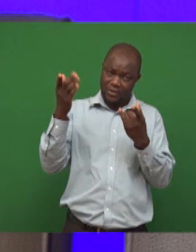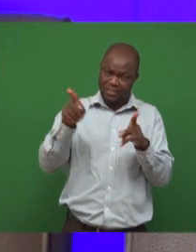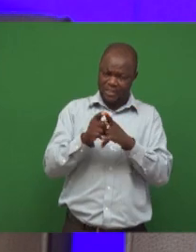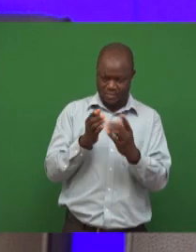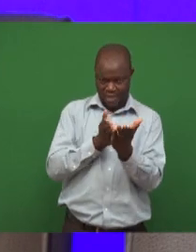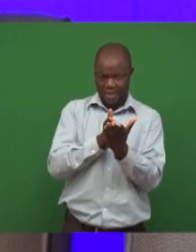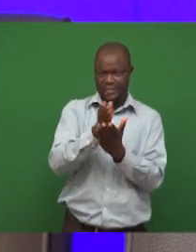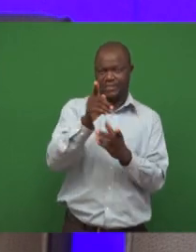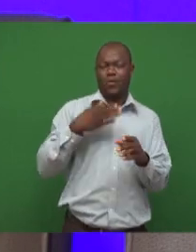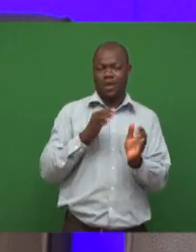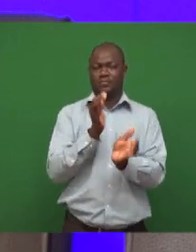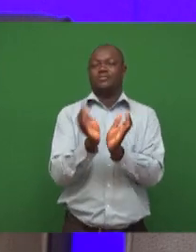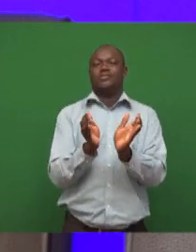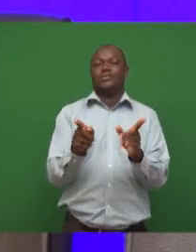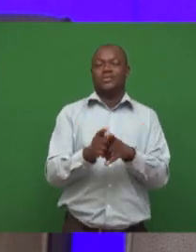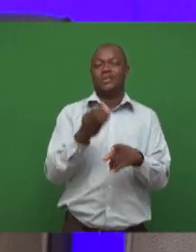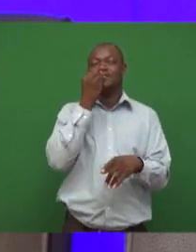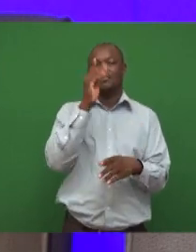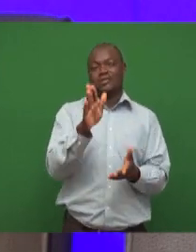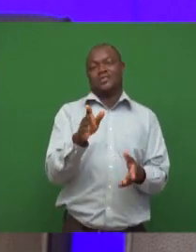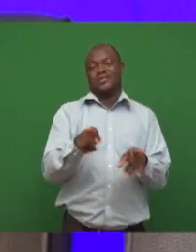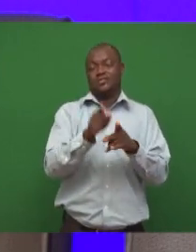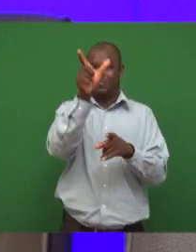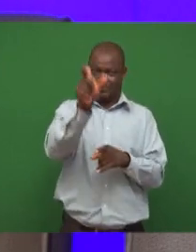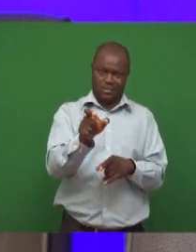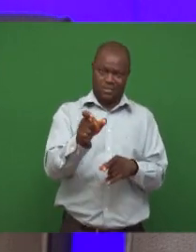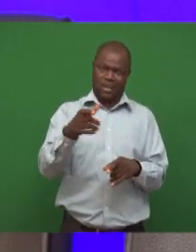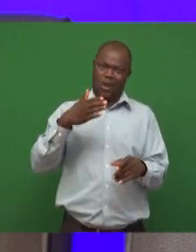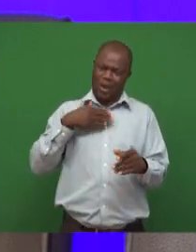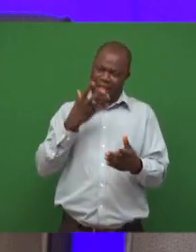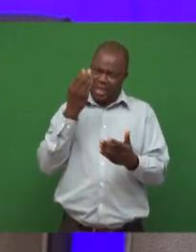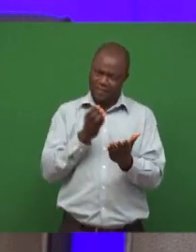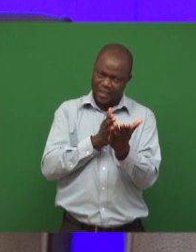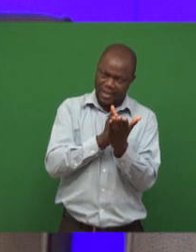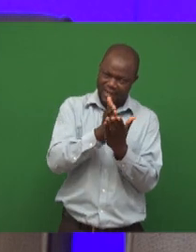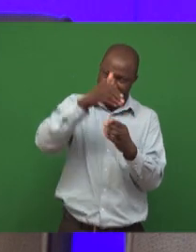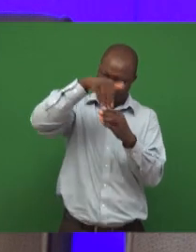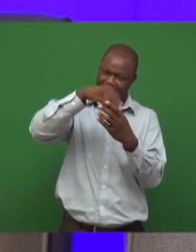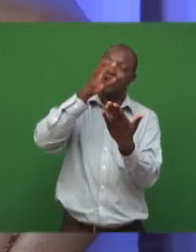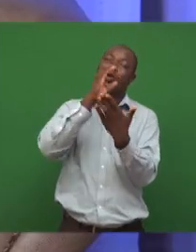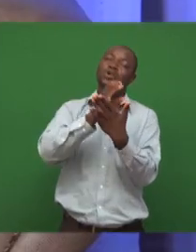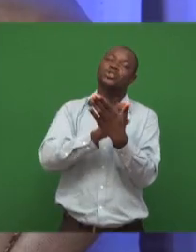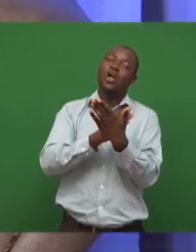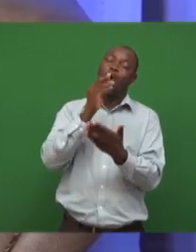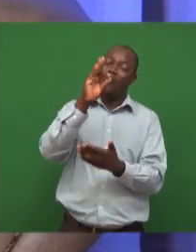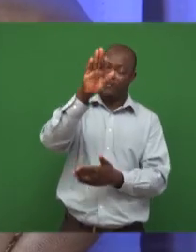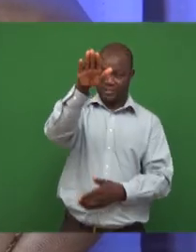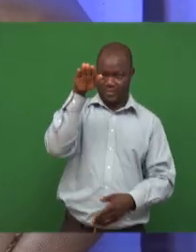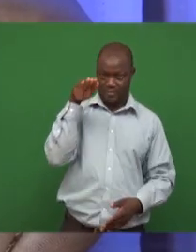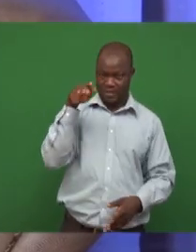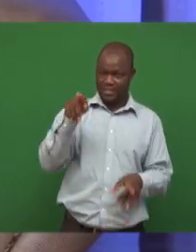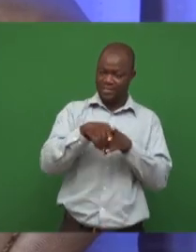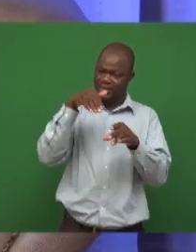Ndokodzero dzako idzodzo. Kodzero dzedu isu sevanhu vemuZimbabwe dzinowanikwa mubumbiro redu remutemo inonzi constitution. And muconstitution